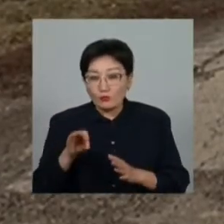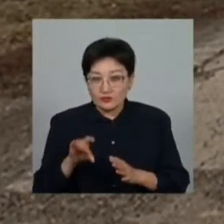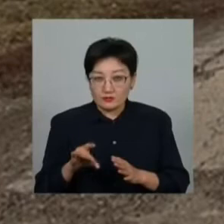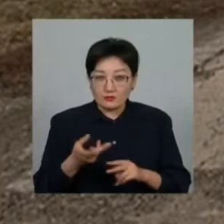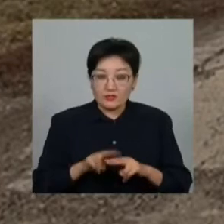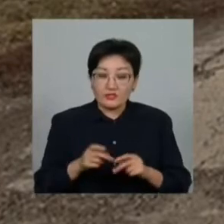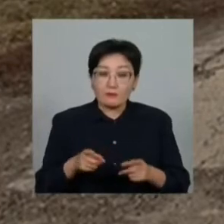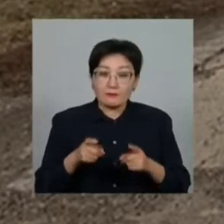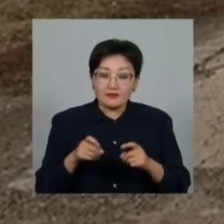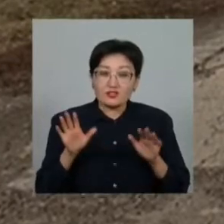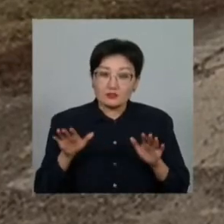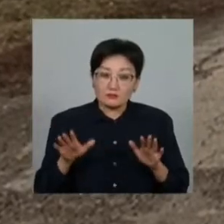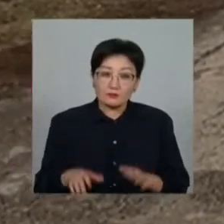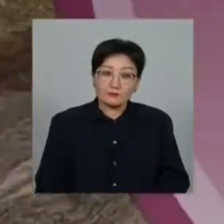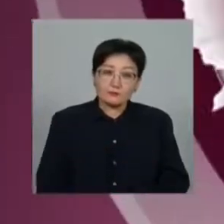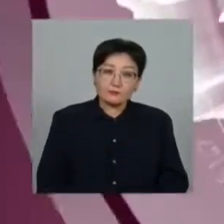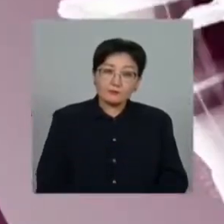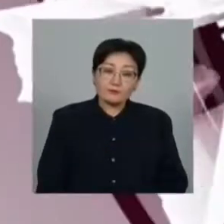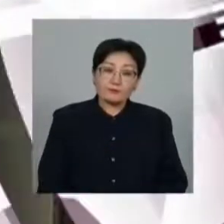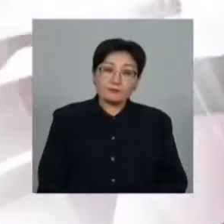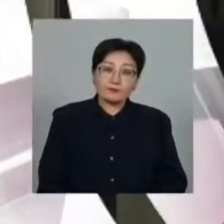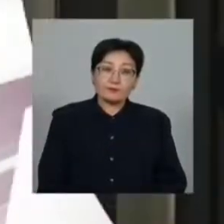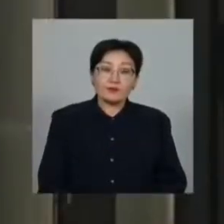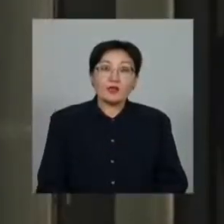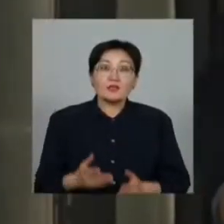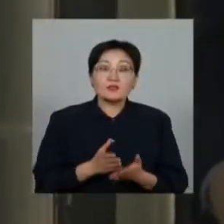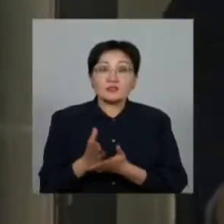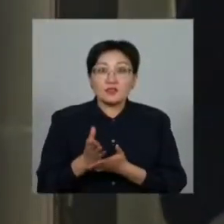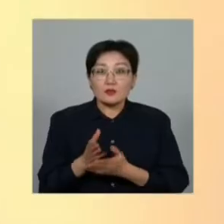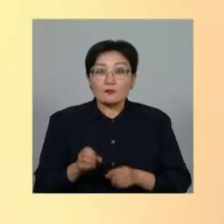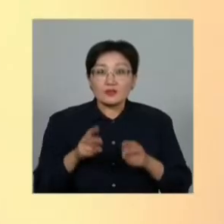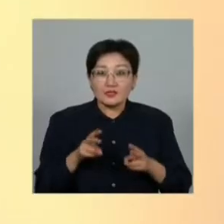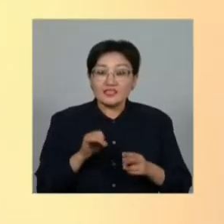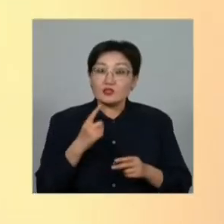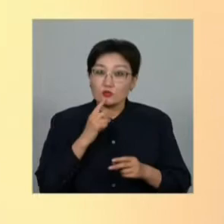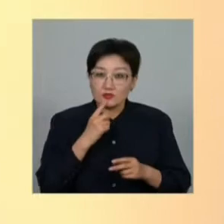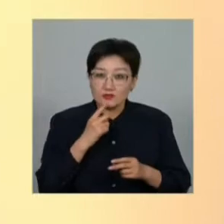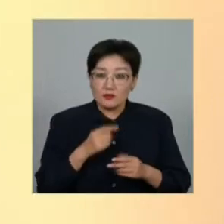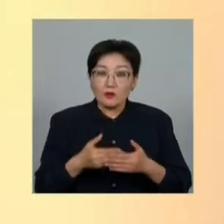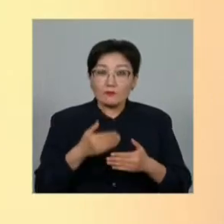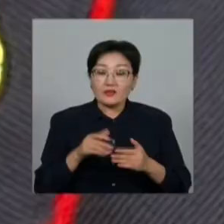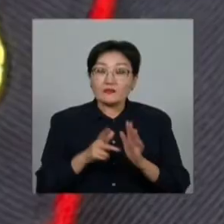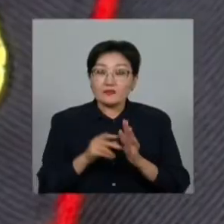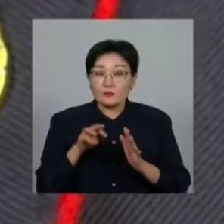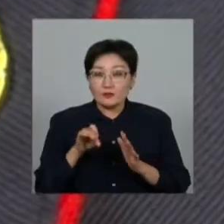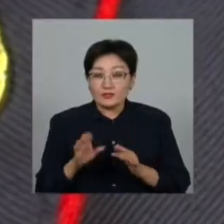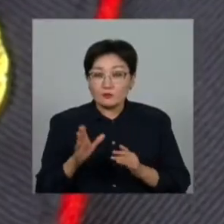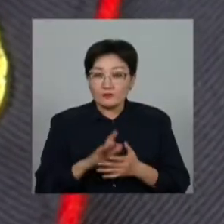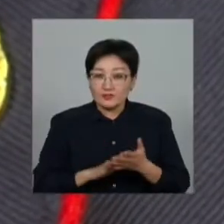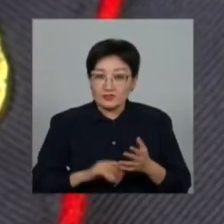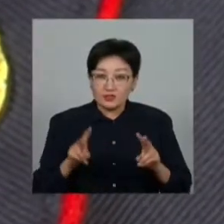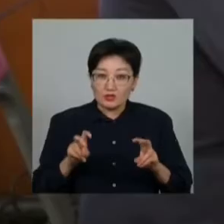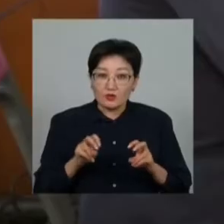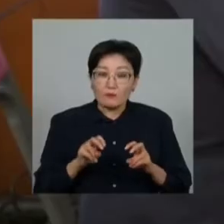это и привлекать пернатых их служба и опасна и трудна преддверии 8 марта бы продолжаем цикл